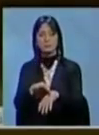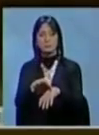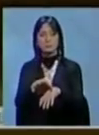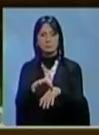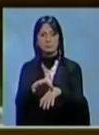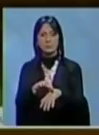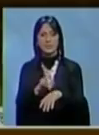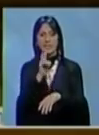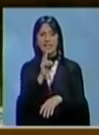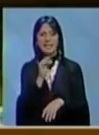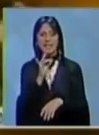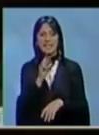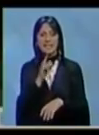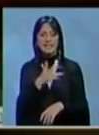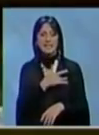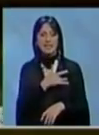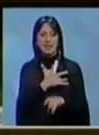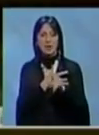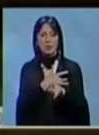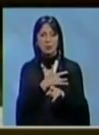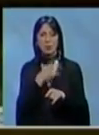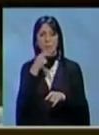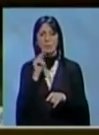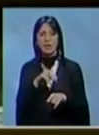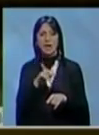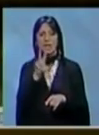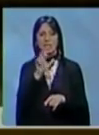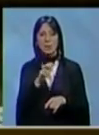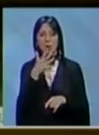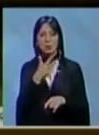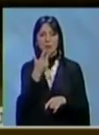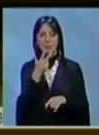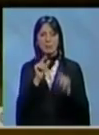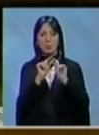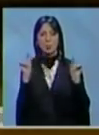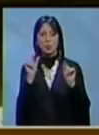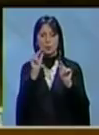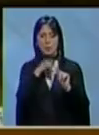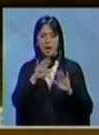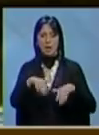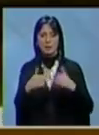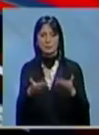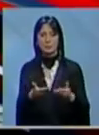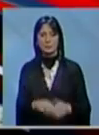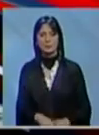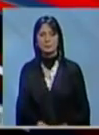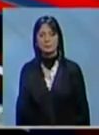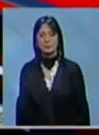გვითხრეს, დავით კირკიტაძეს სავარაუდოდ ბრალს 353 მუხლით წაუყენებენ.